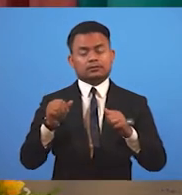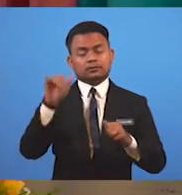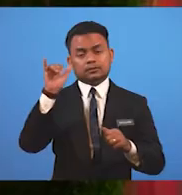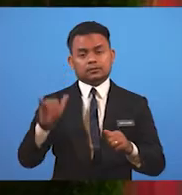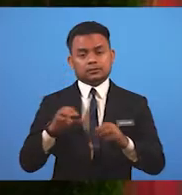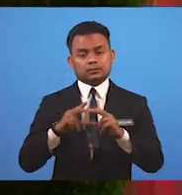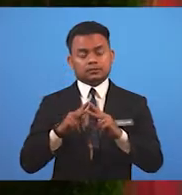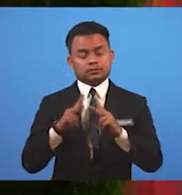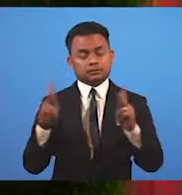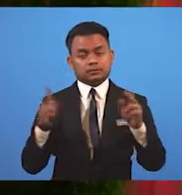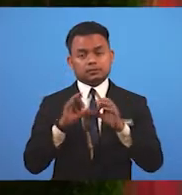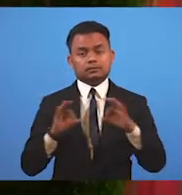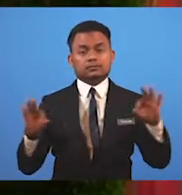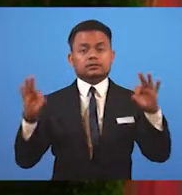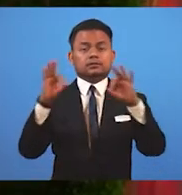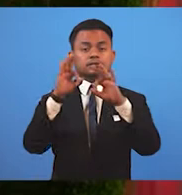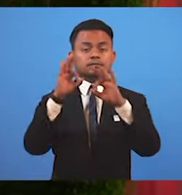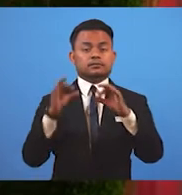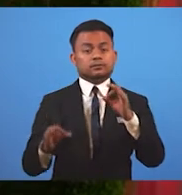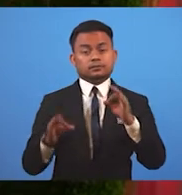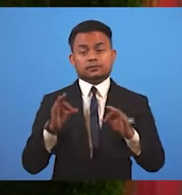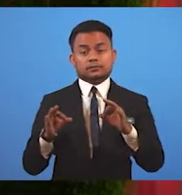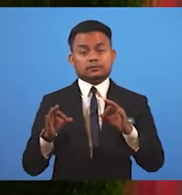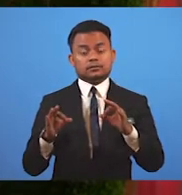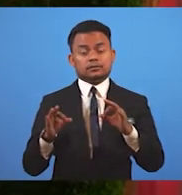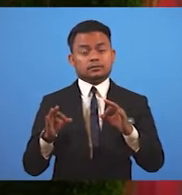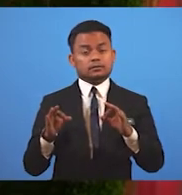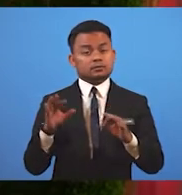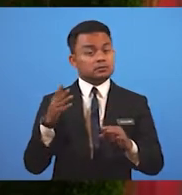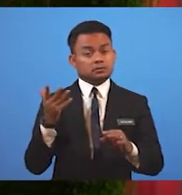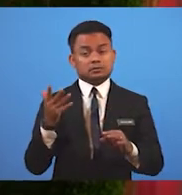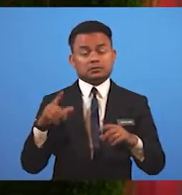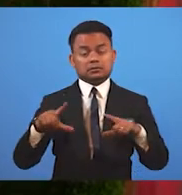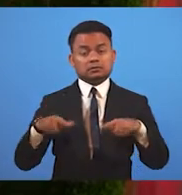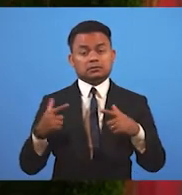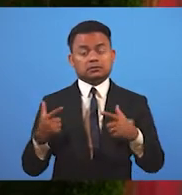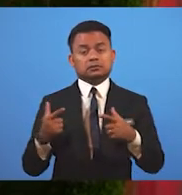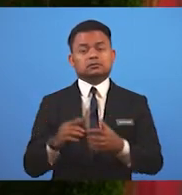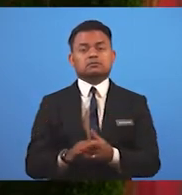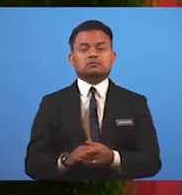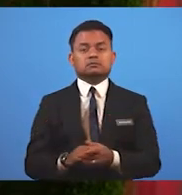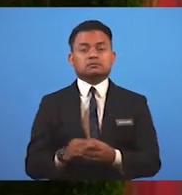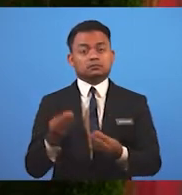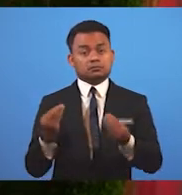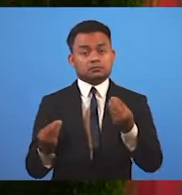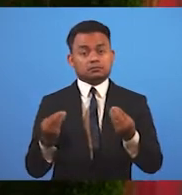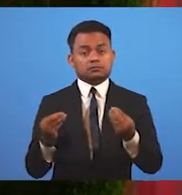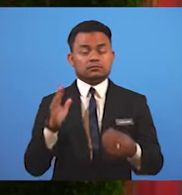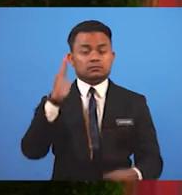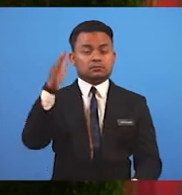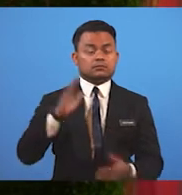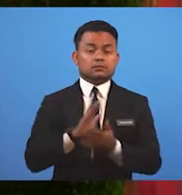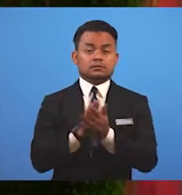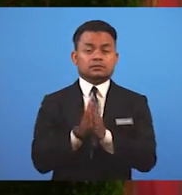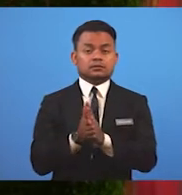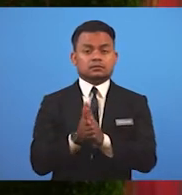aquaculture. Jika persampelan ternakan berpenyakit tidak dilakukan, maka akan berlakunya